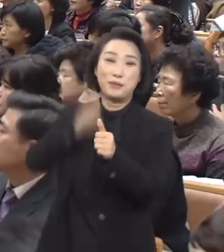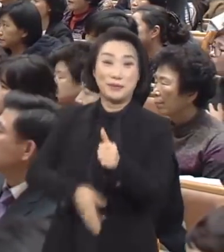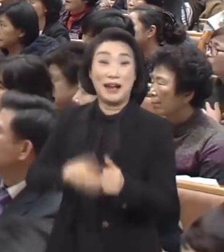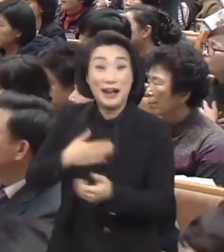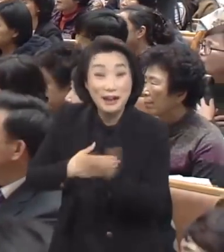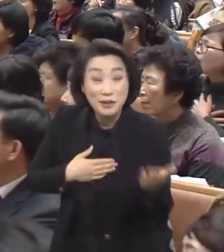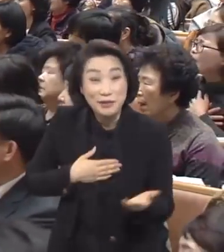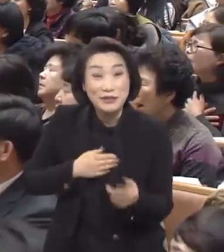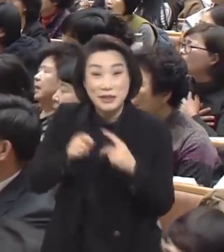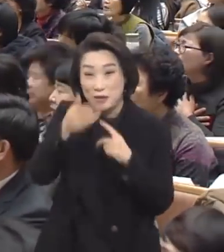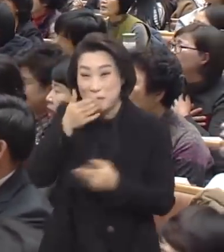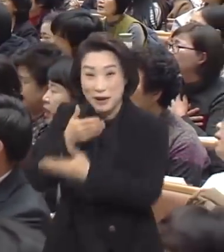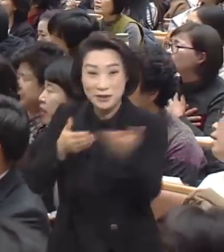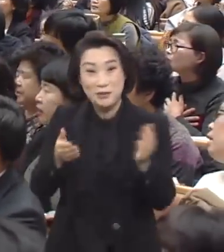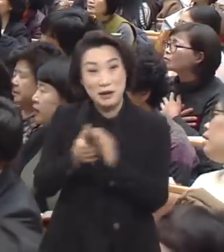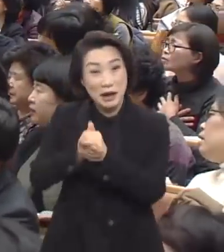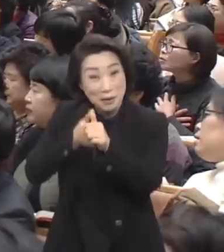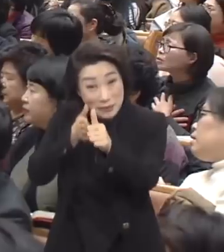알아들었으면 아멘합시다.